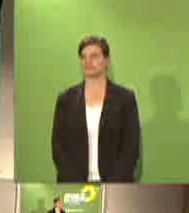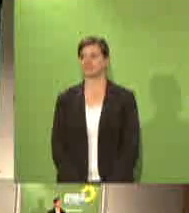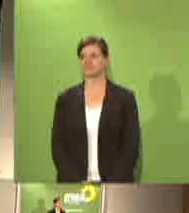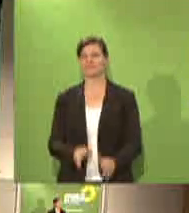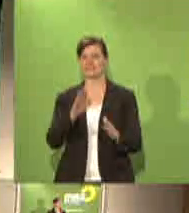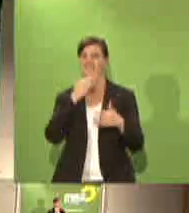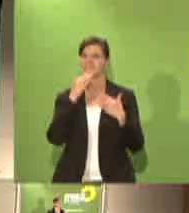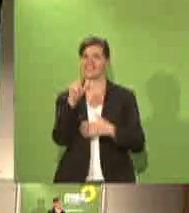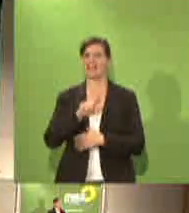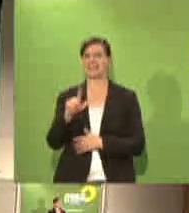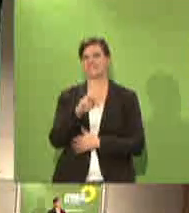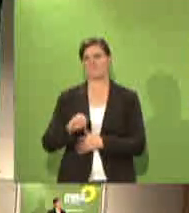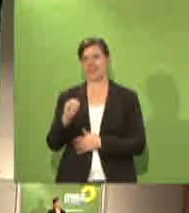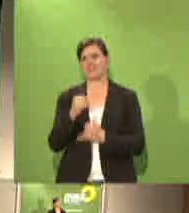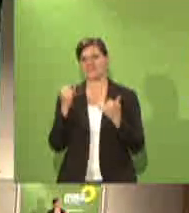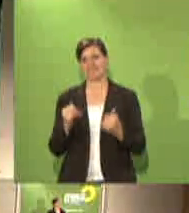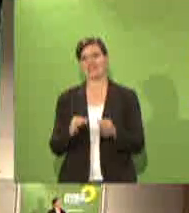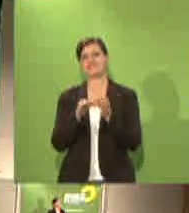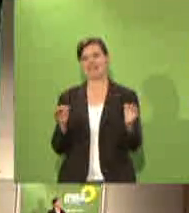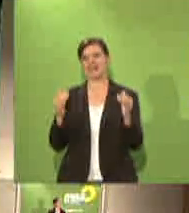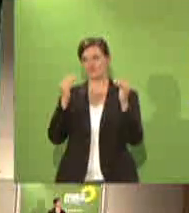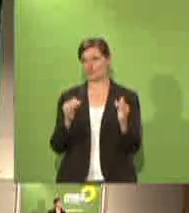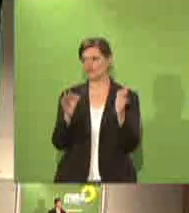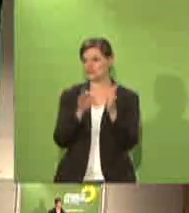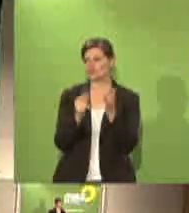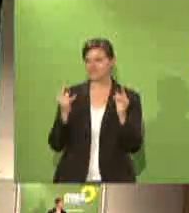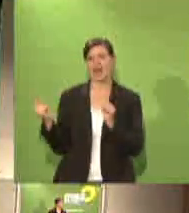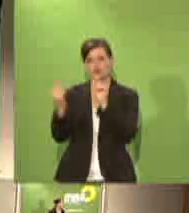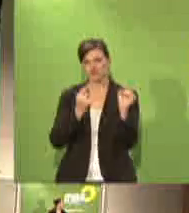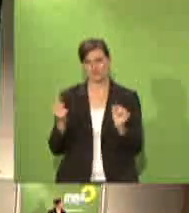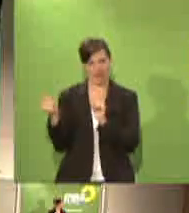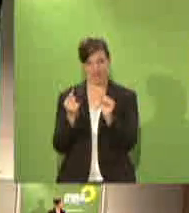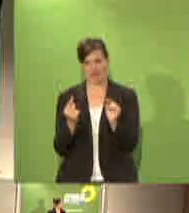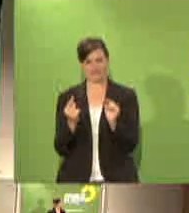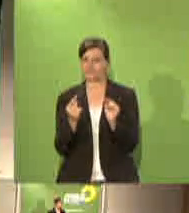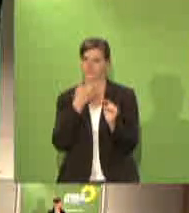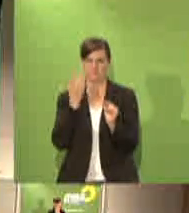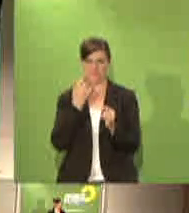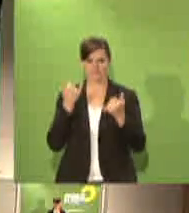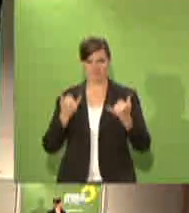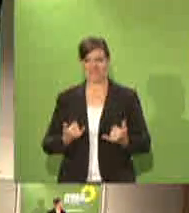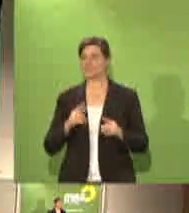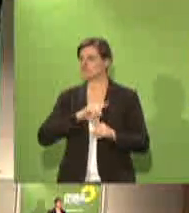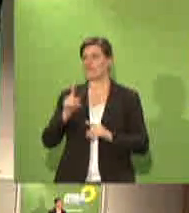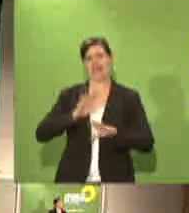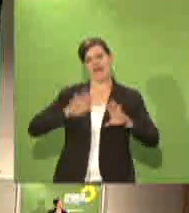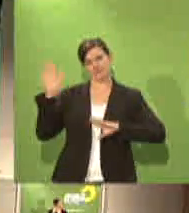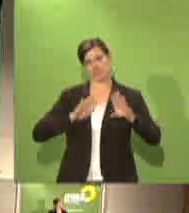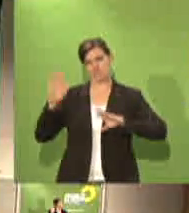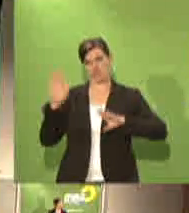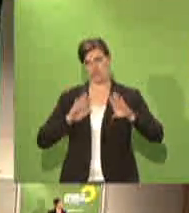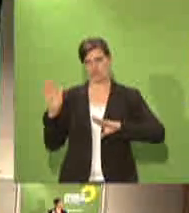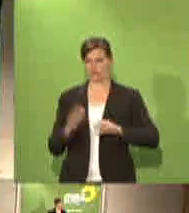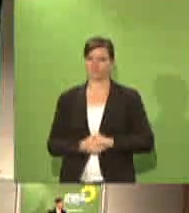Vielen Dank, Lisa Marie. Zu diesem Tagesordnungspunkt ist keine Aussprache vorgesehen, sodass wir auch jetzt sofort zur Abstimmung